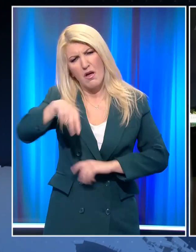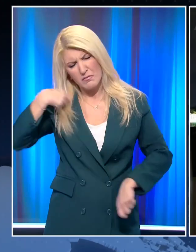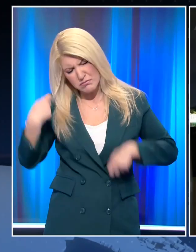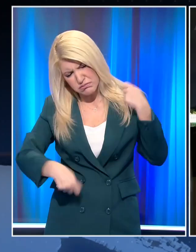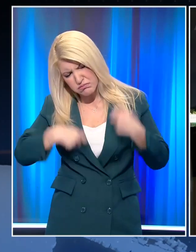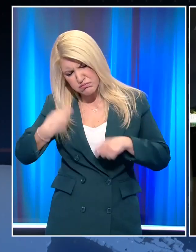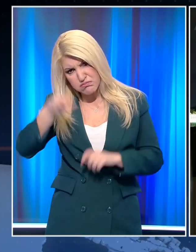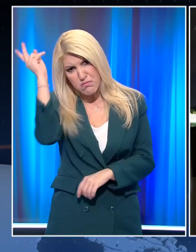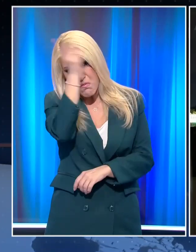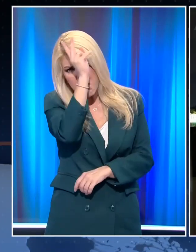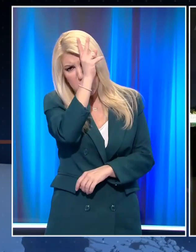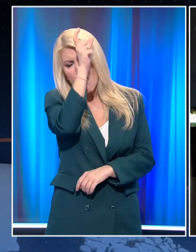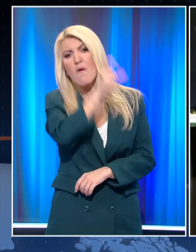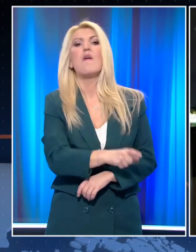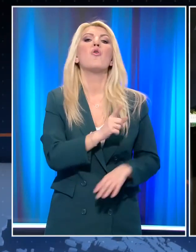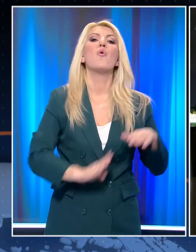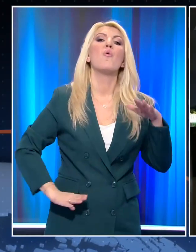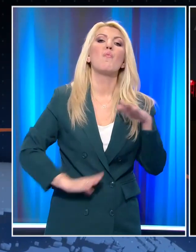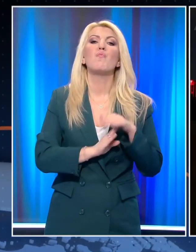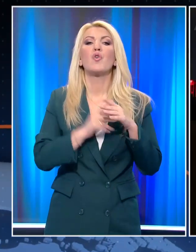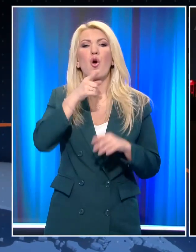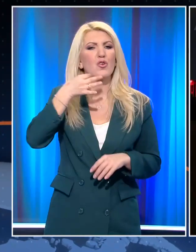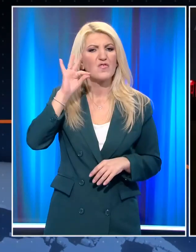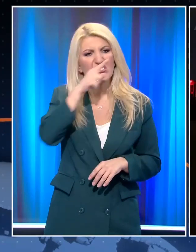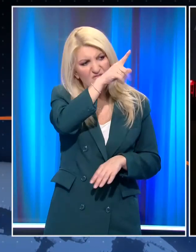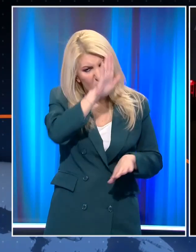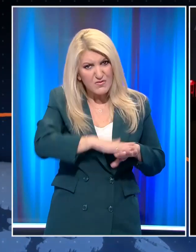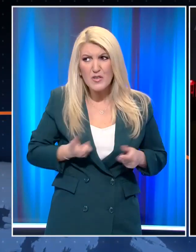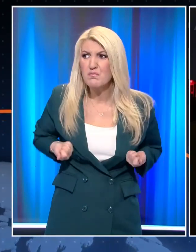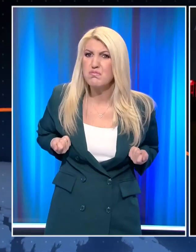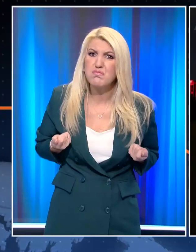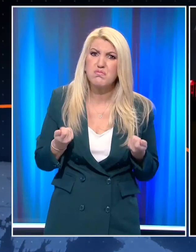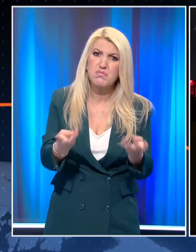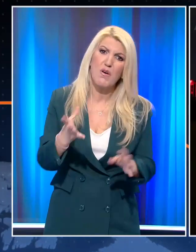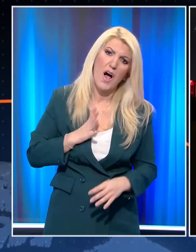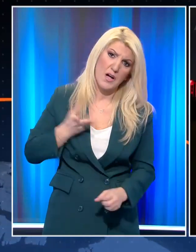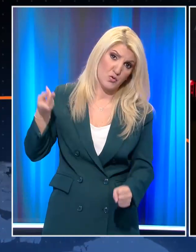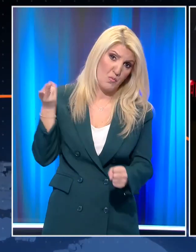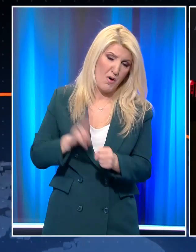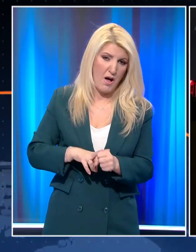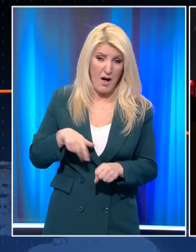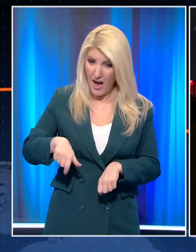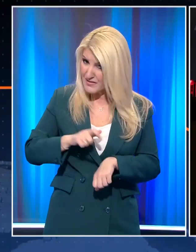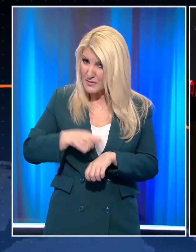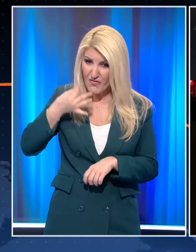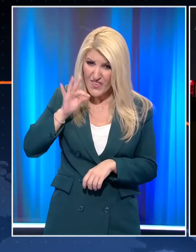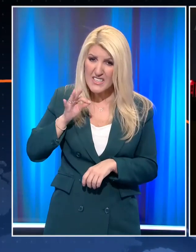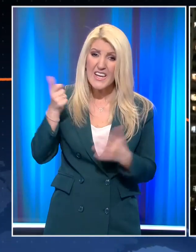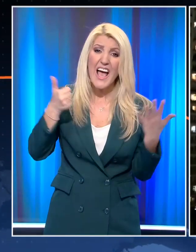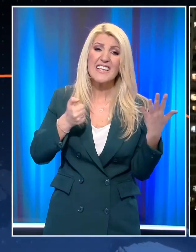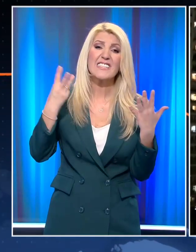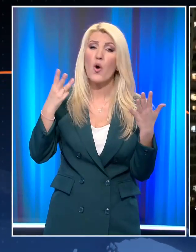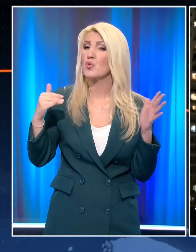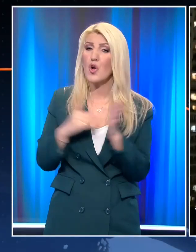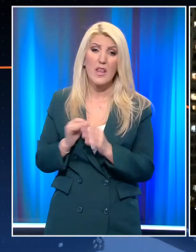Διαμαρτύρονται κατά του Προέδρου Μπολσονάρο, τον οποίο θεωρούν υπεύθυνο για τα θύματα της πανδημίας. Η χώρα μέτρησε πάνω από 68.000 κρούσματα